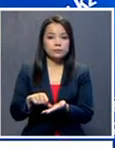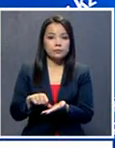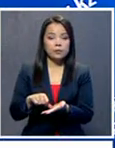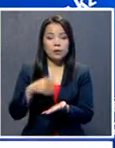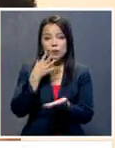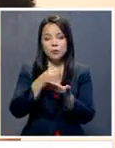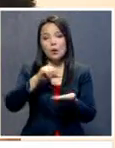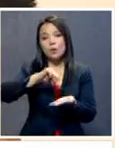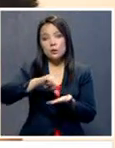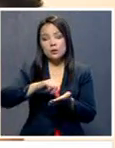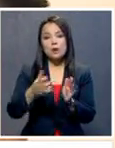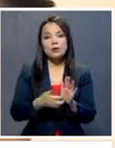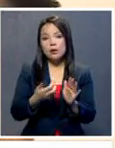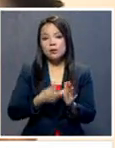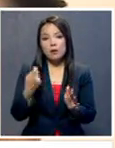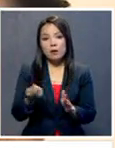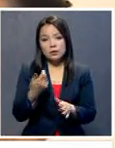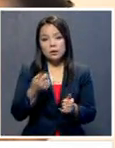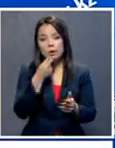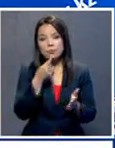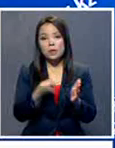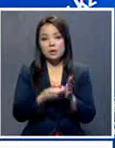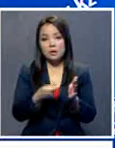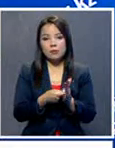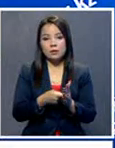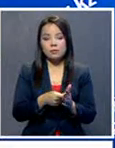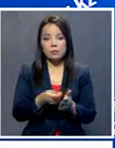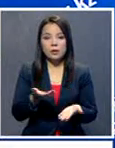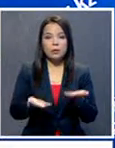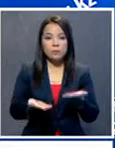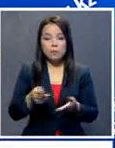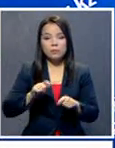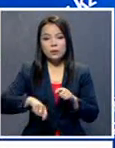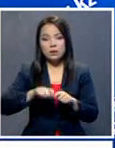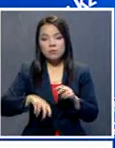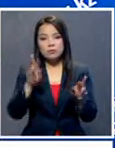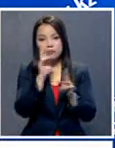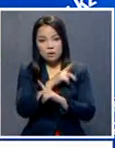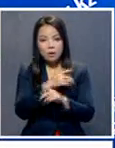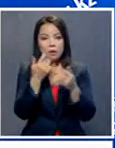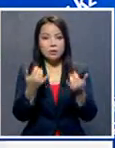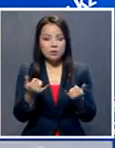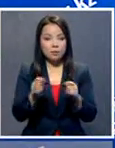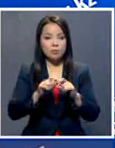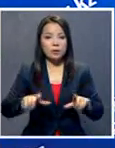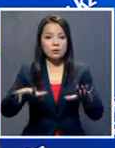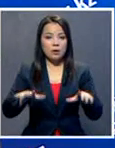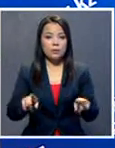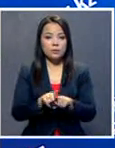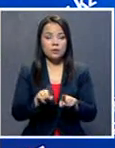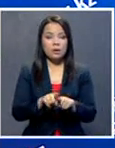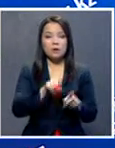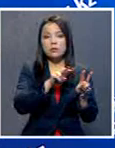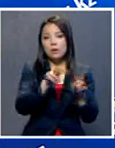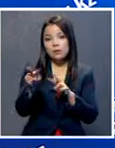ата-аналардың өкілдері өте аз. Салынған тамақтардың салмағы дұрыс болмай шықты. Яғни ондай жағдайларда мектеп тарапынан жаңағы